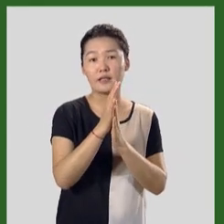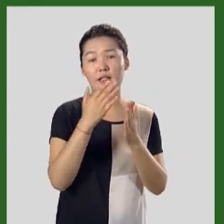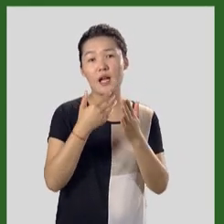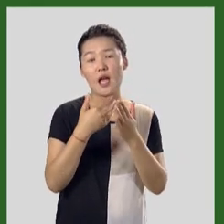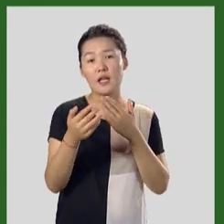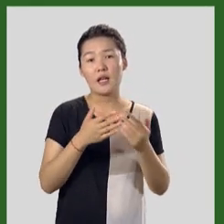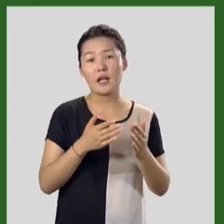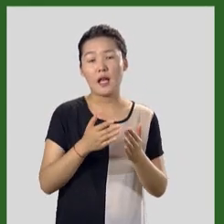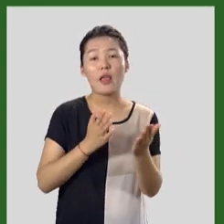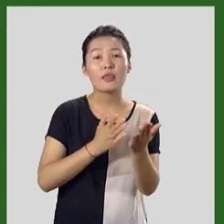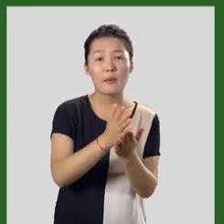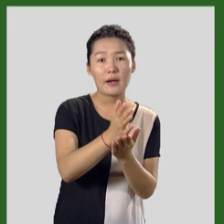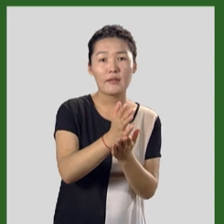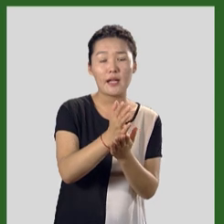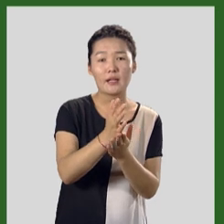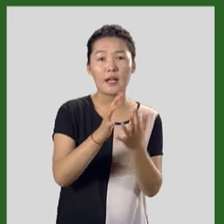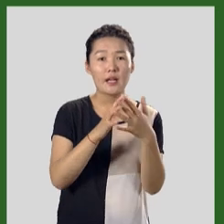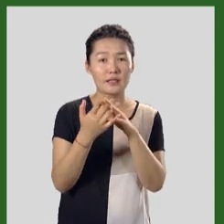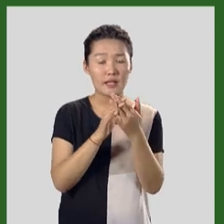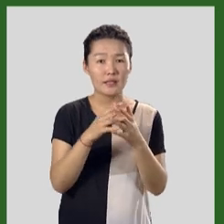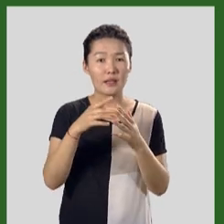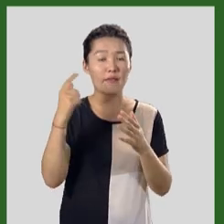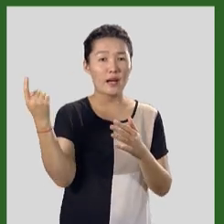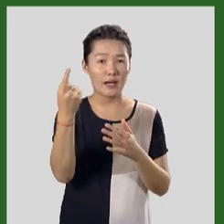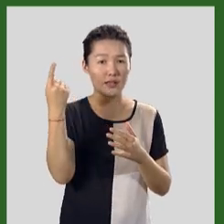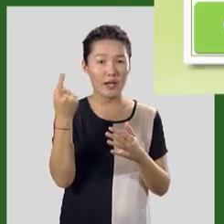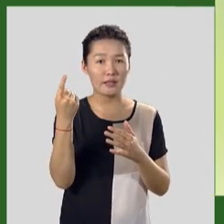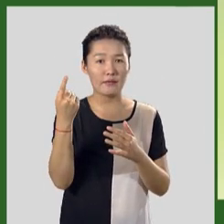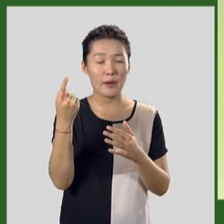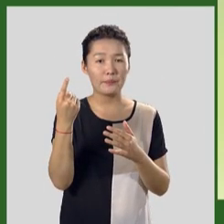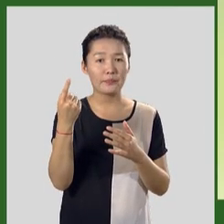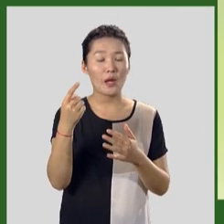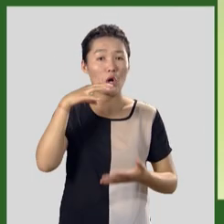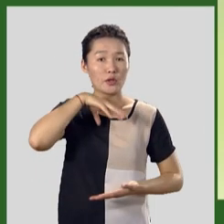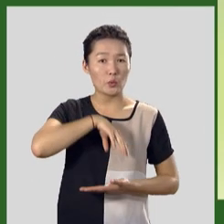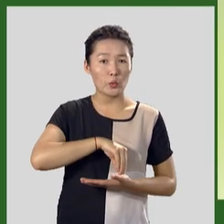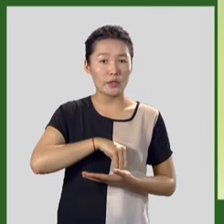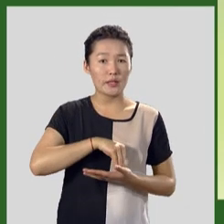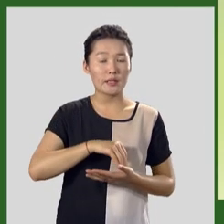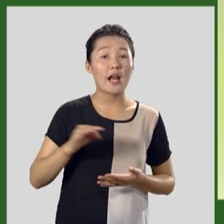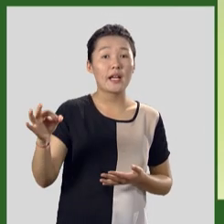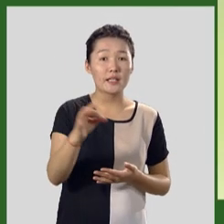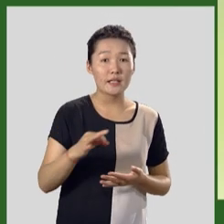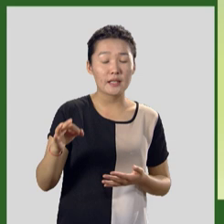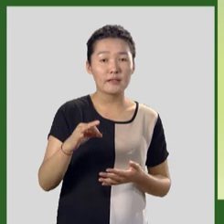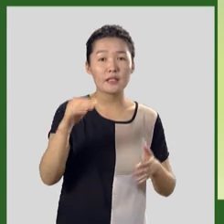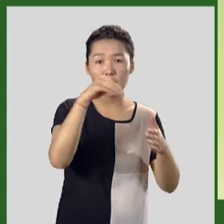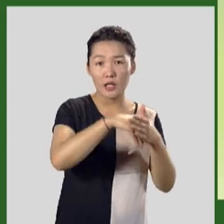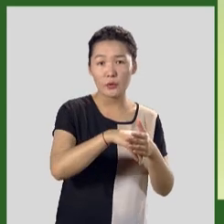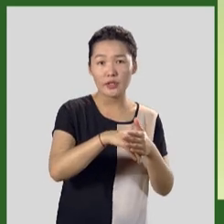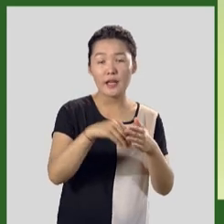или направления сельского хозяйства. Сущность районирования заключается в делении